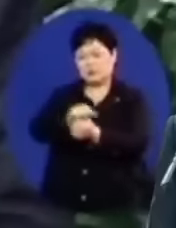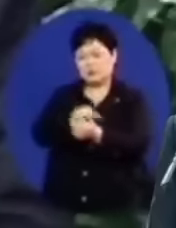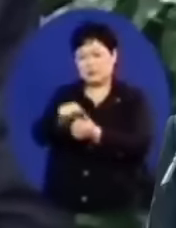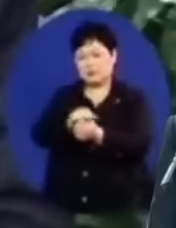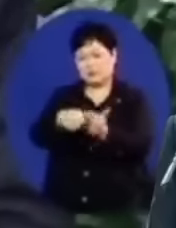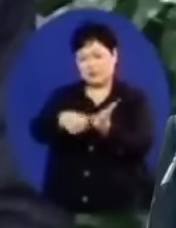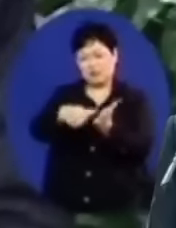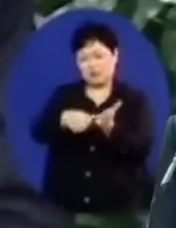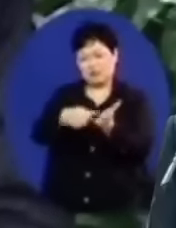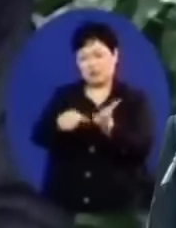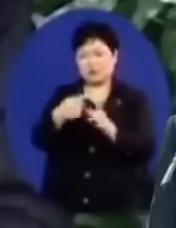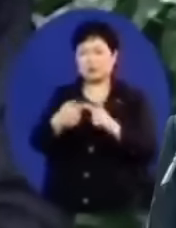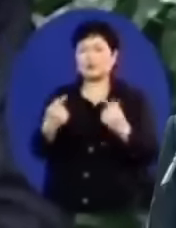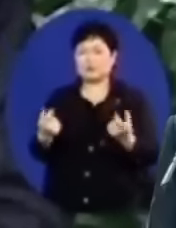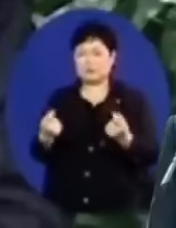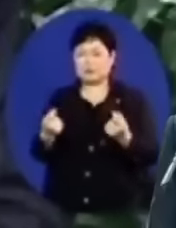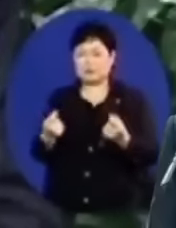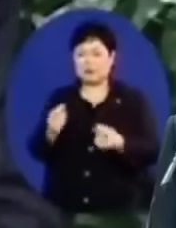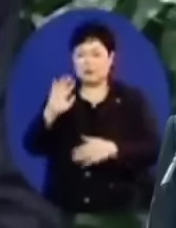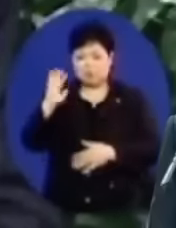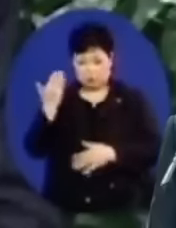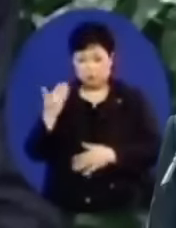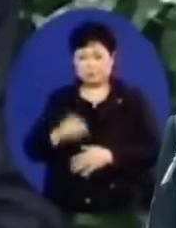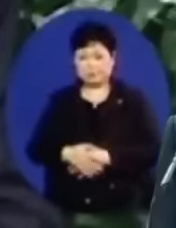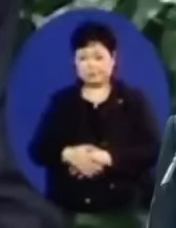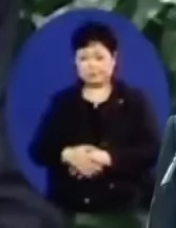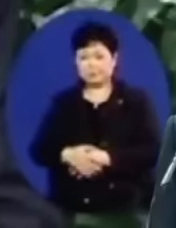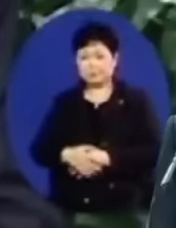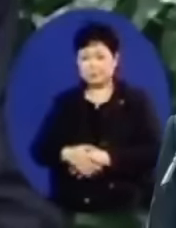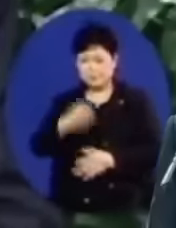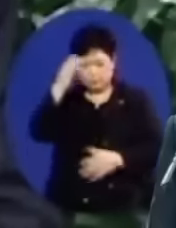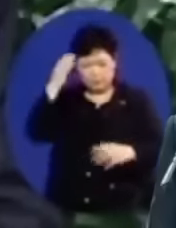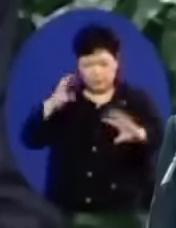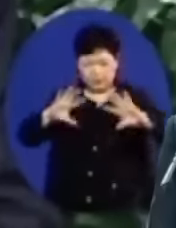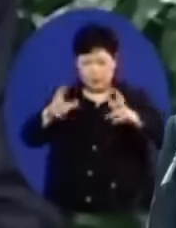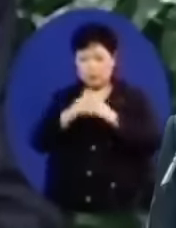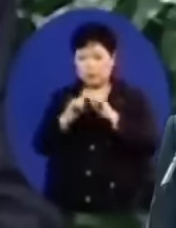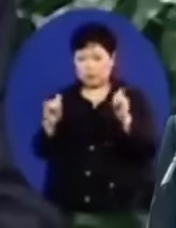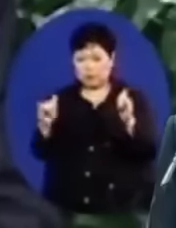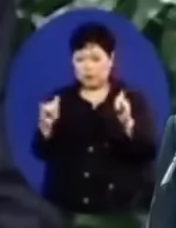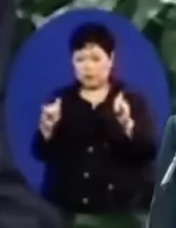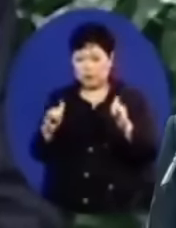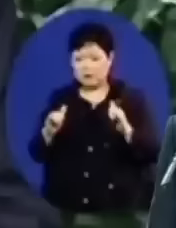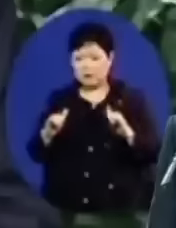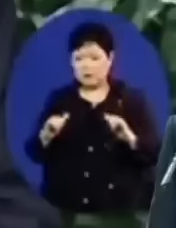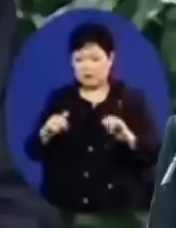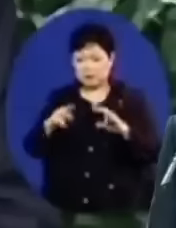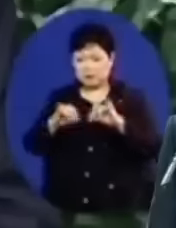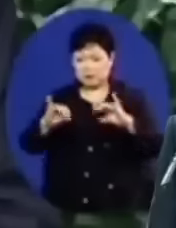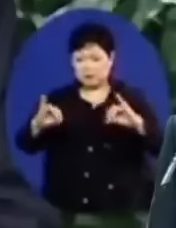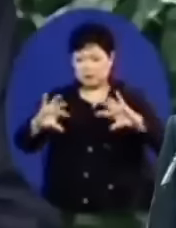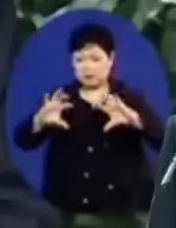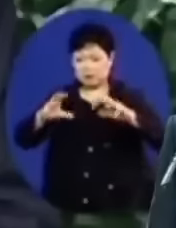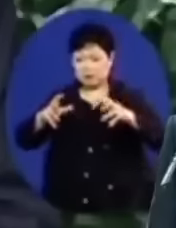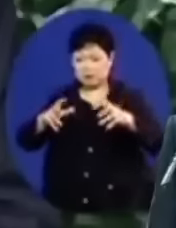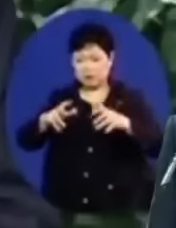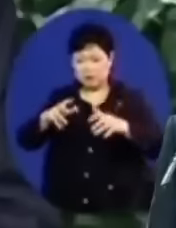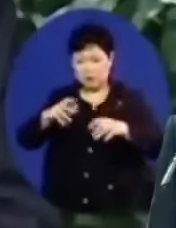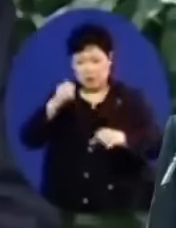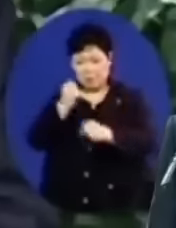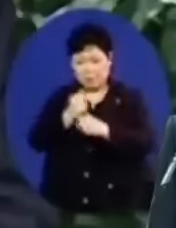지우개입니다. 최근에 인류가 이 지구상에서 발명한 발명품